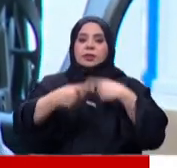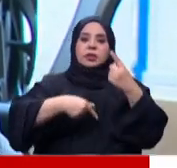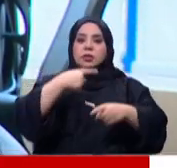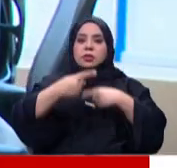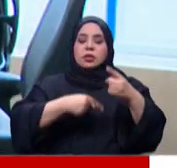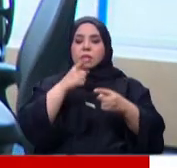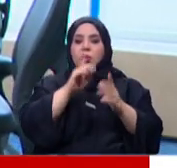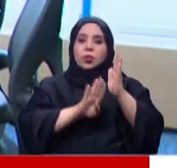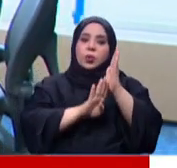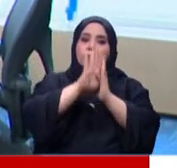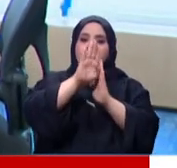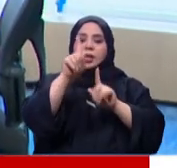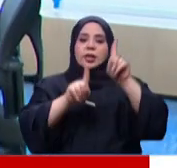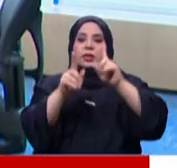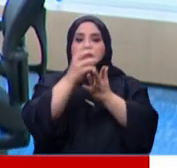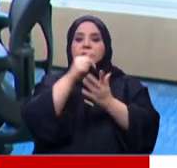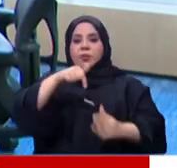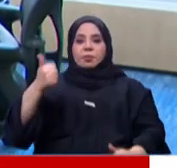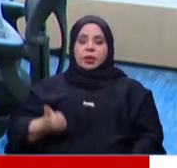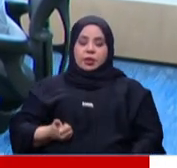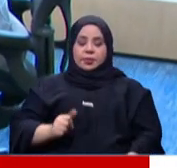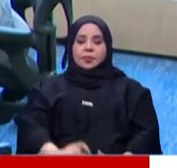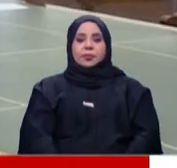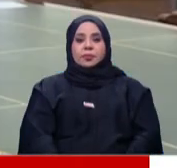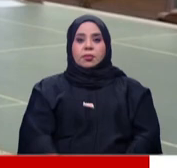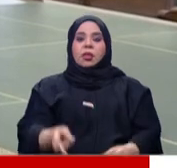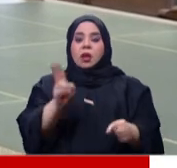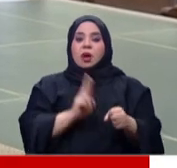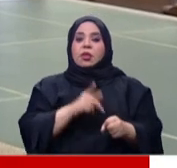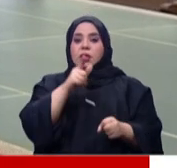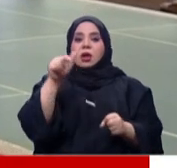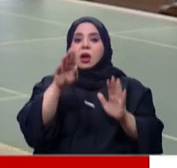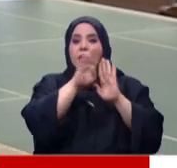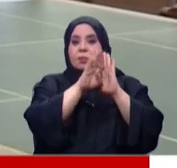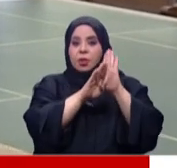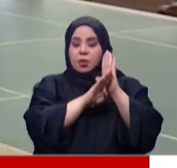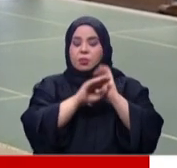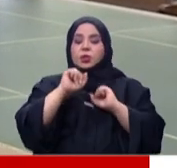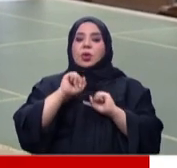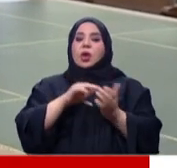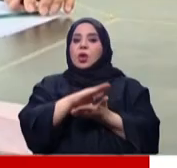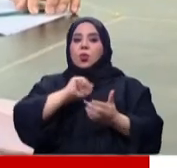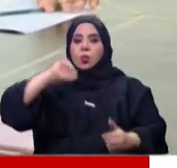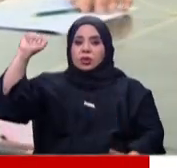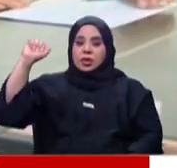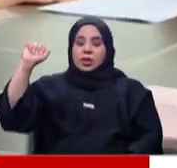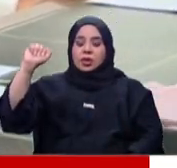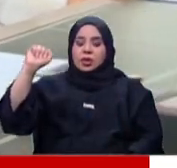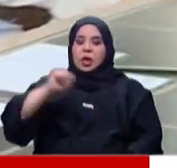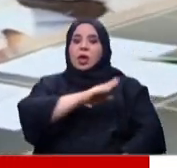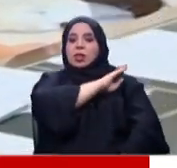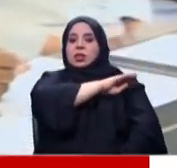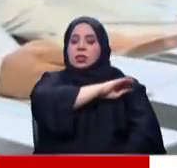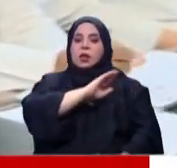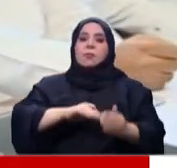النمو الاقتصادي في مملكة البحرين. يأتي البرنامج الوطني للتوظيف في نسخته الثانية